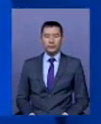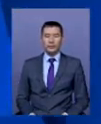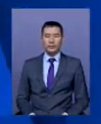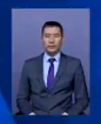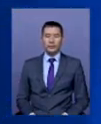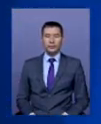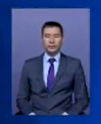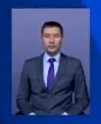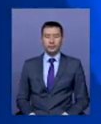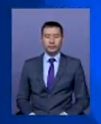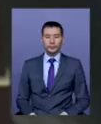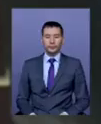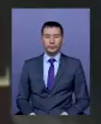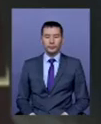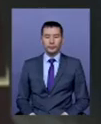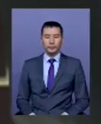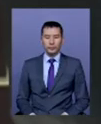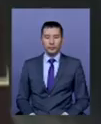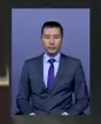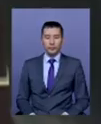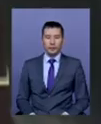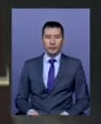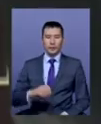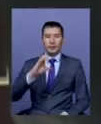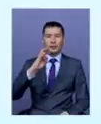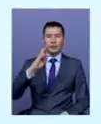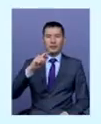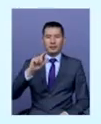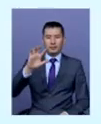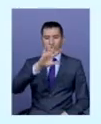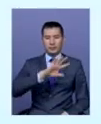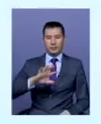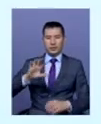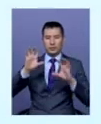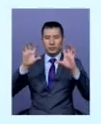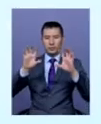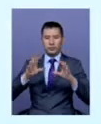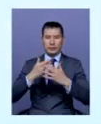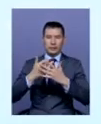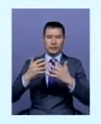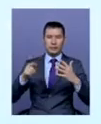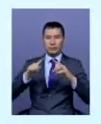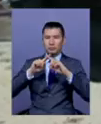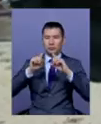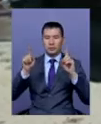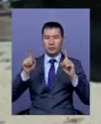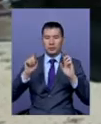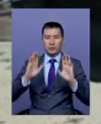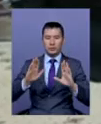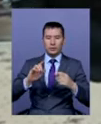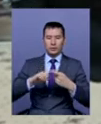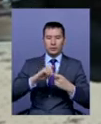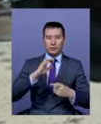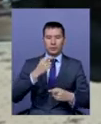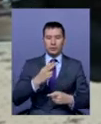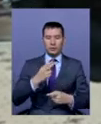кепілдіктермен дәлелденген деп ойлаймын. Тамады елдерінің ішінде конституциямыздың жан жақтылығымен ерекшеленуі құрылымы тек әлеуметтік күштердің